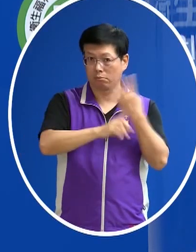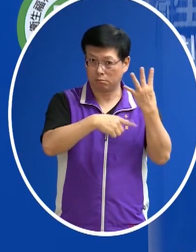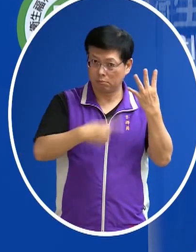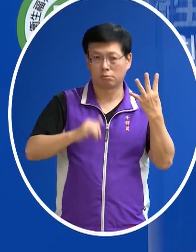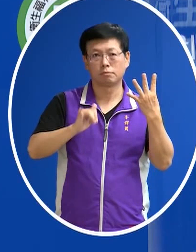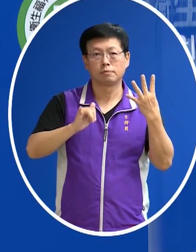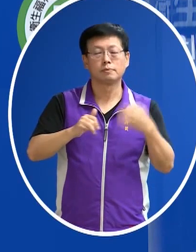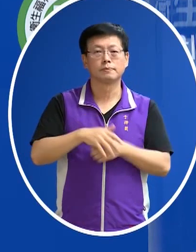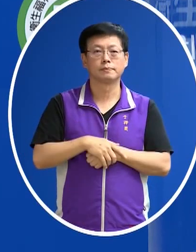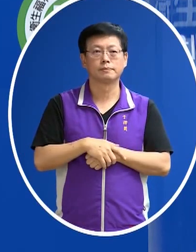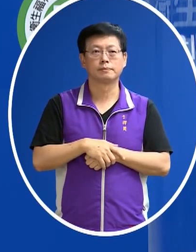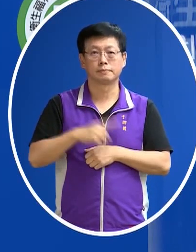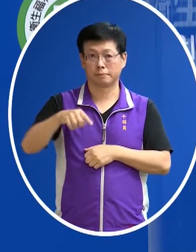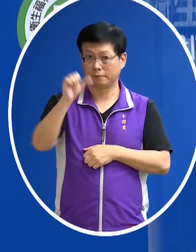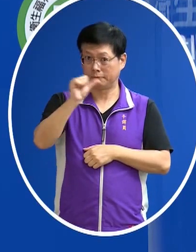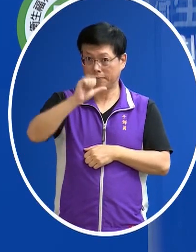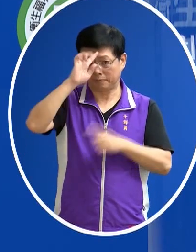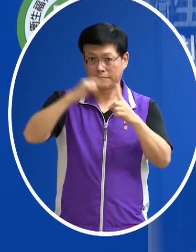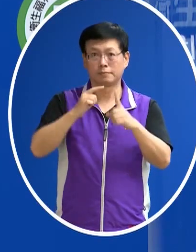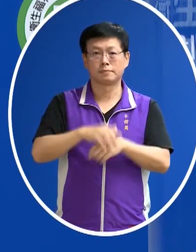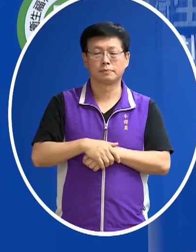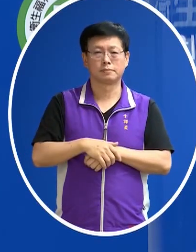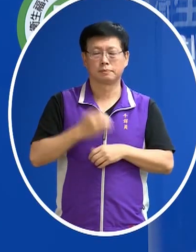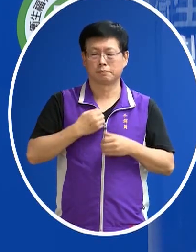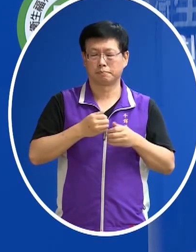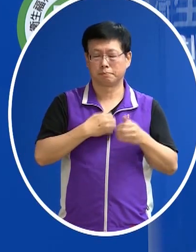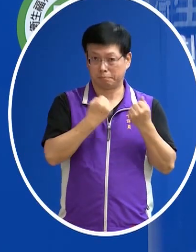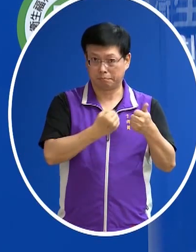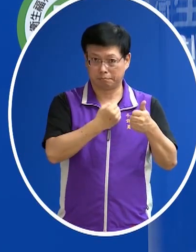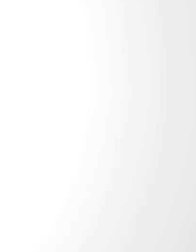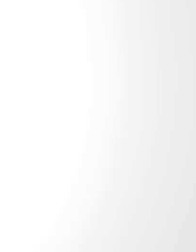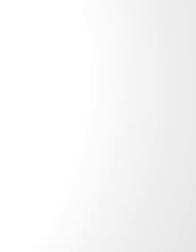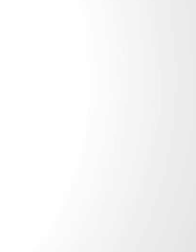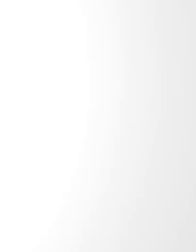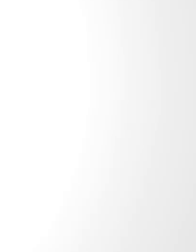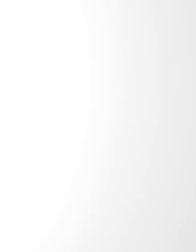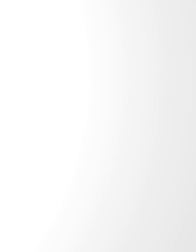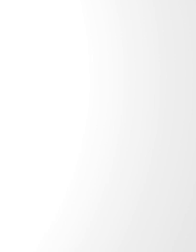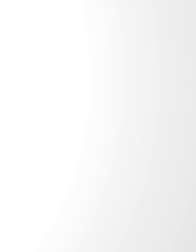有。好，那该五名我们都就地采检，那结果都是阴性。